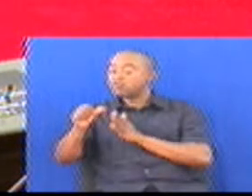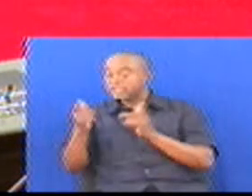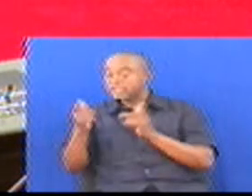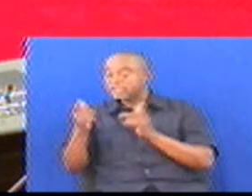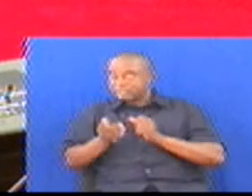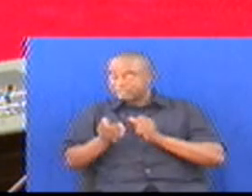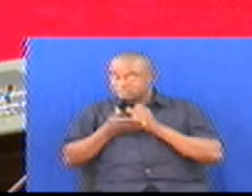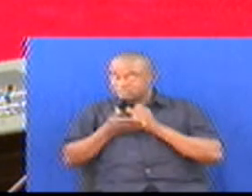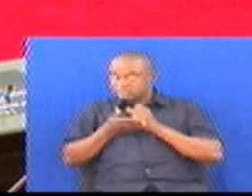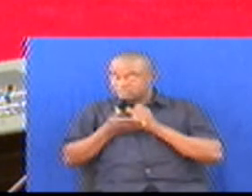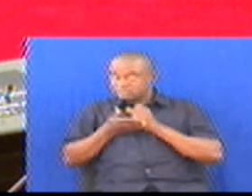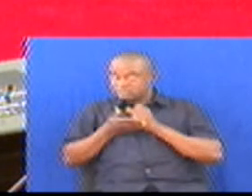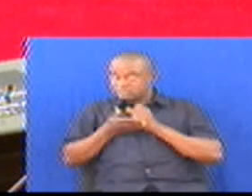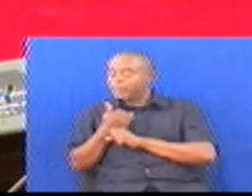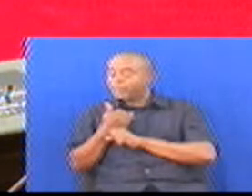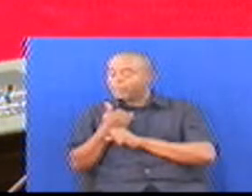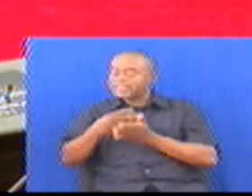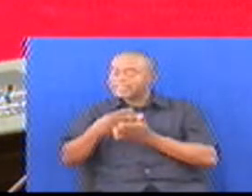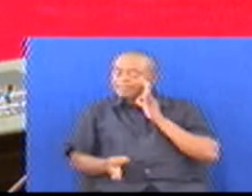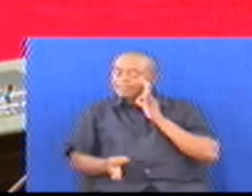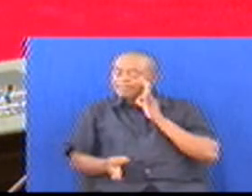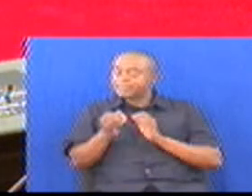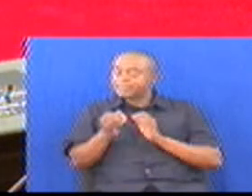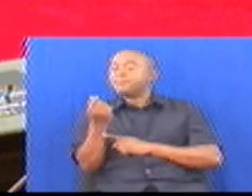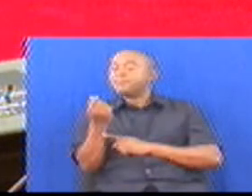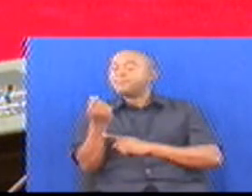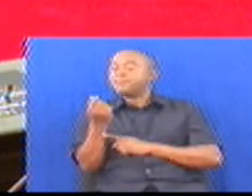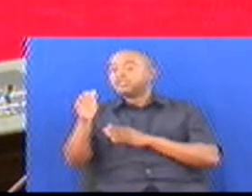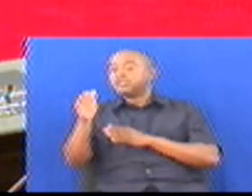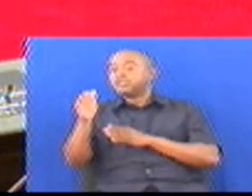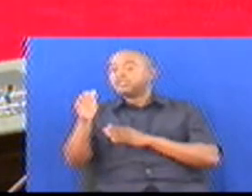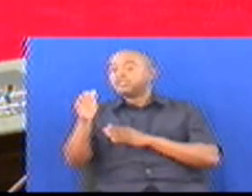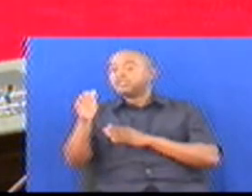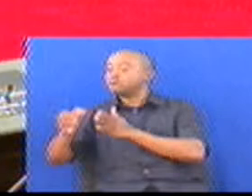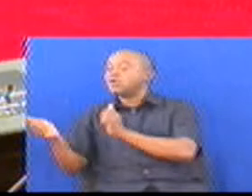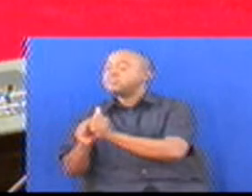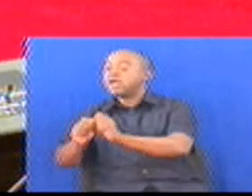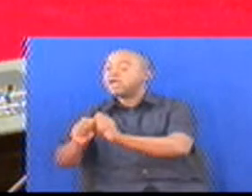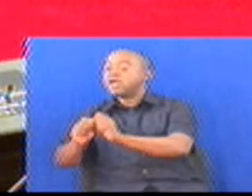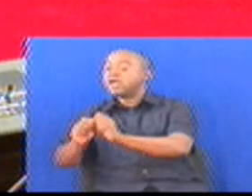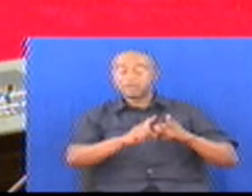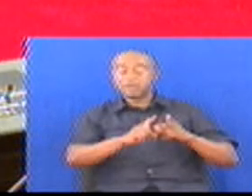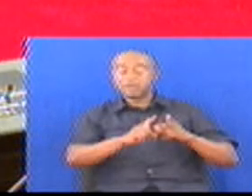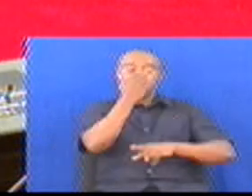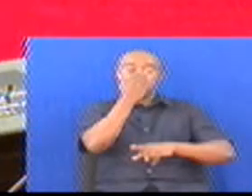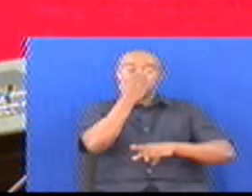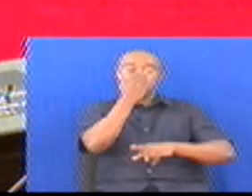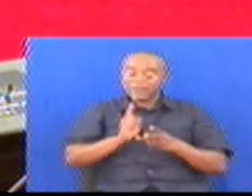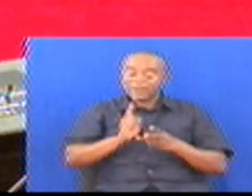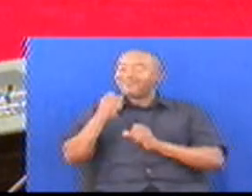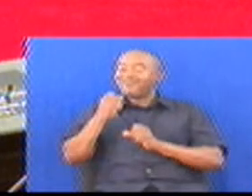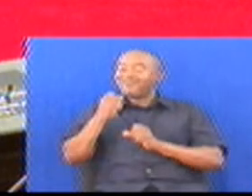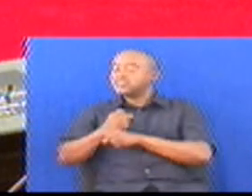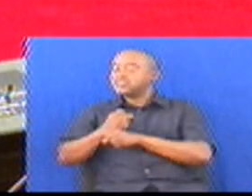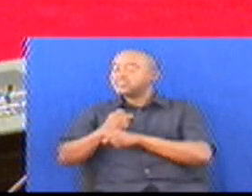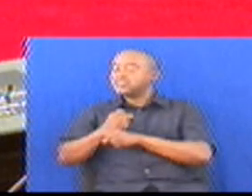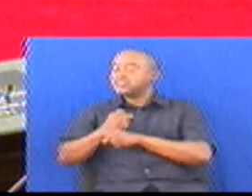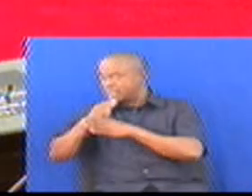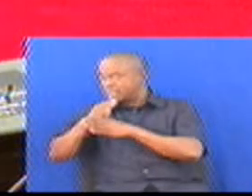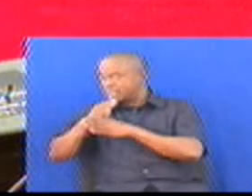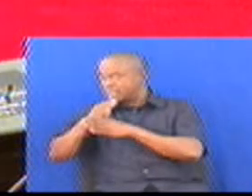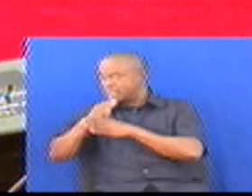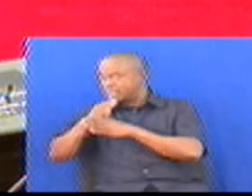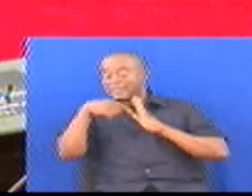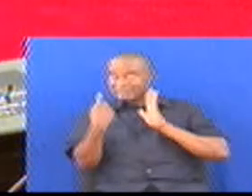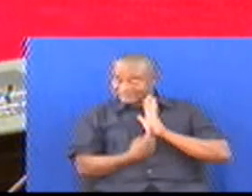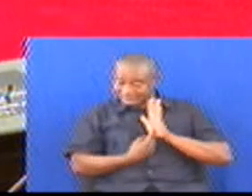serikali kupata thamani halisi ya fedha zinazotumika katika ununuzi wa bidhaa, huduma na kazi za ujenzi. Na sita, kuimarisha